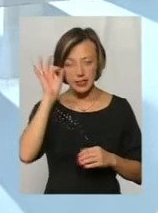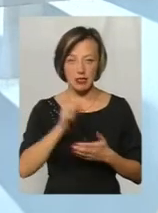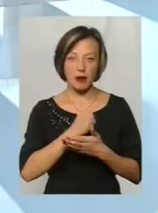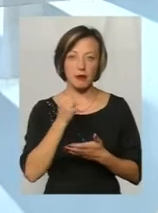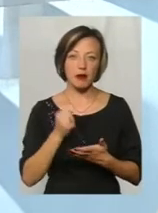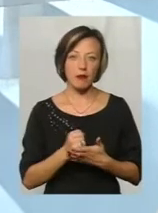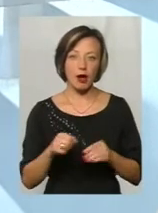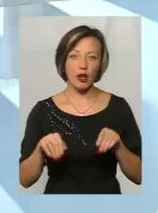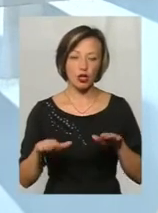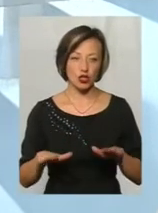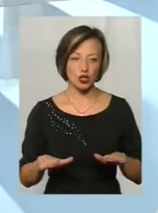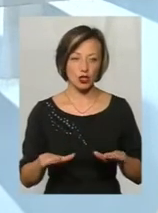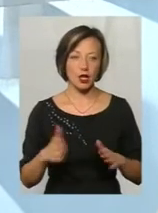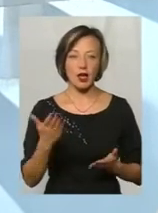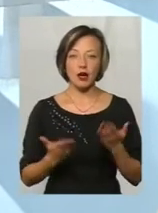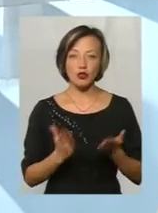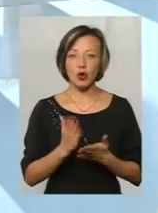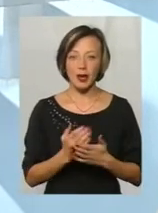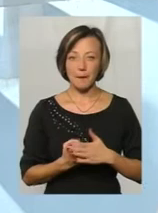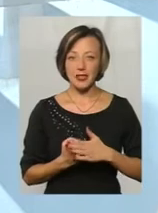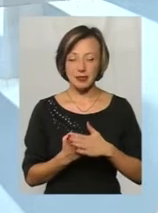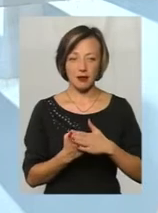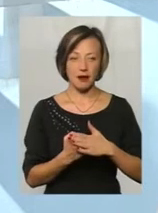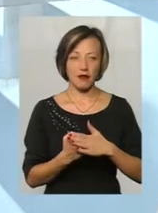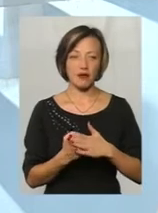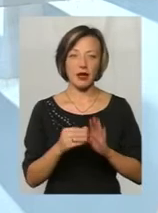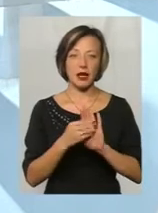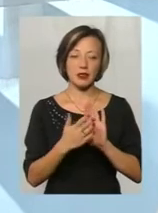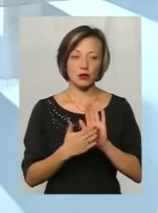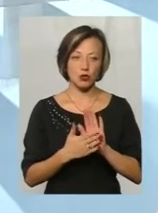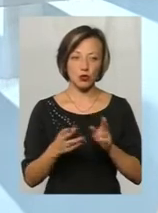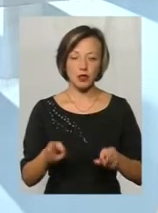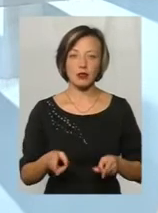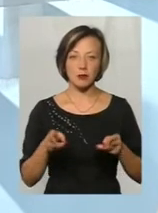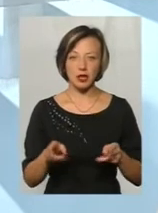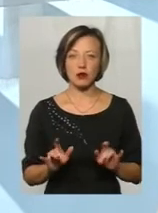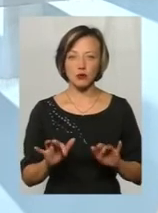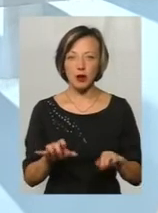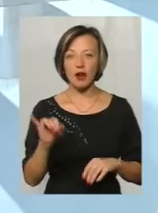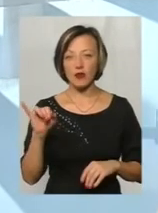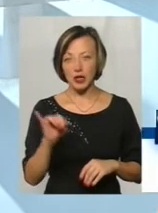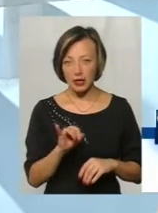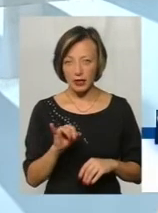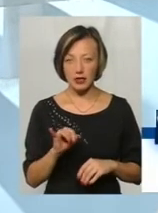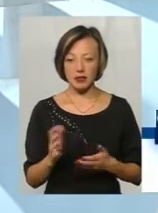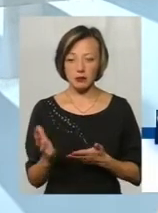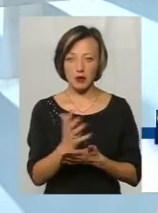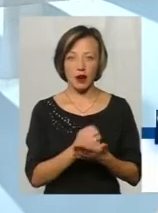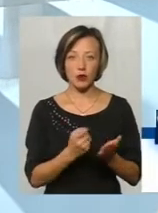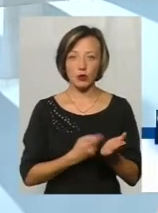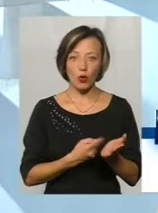рішення. Якщо є підстави, реєструють кримінальне провадження і в межах цього провадження збирають